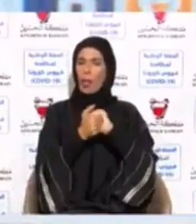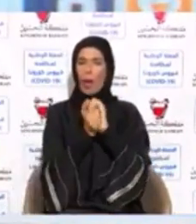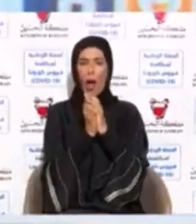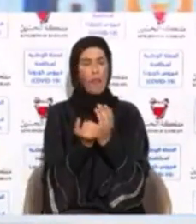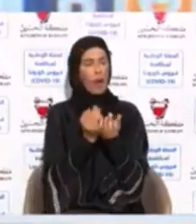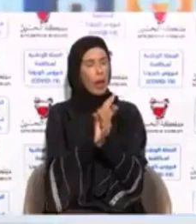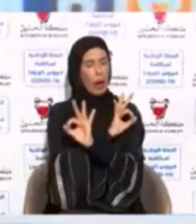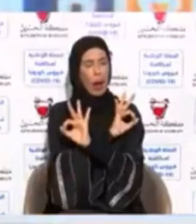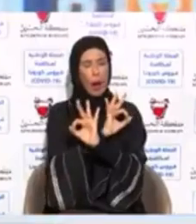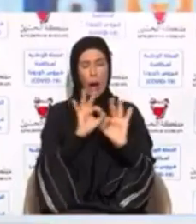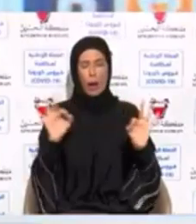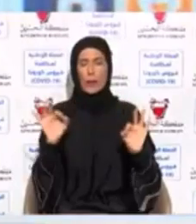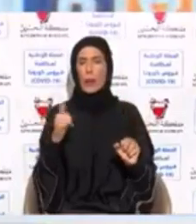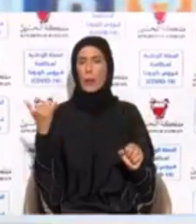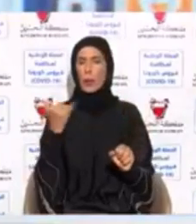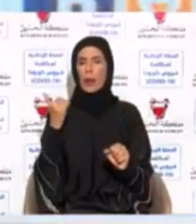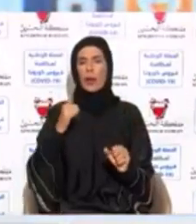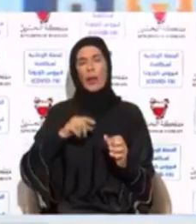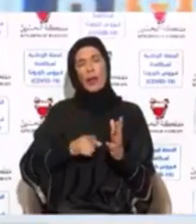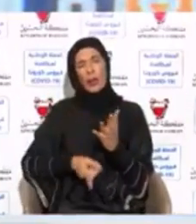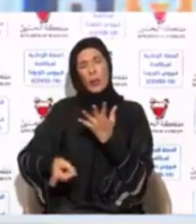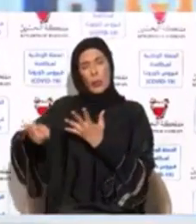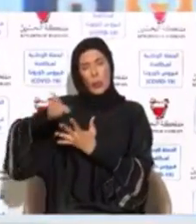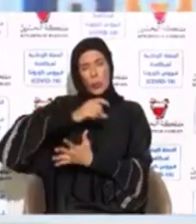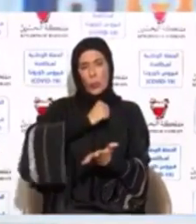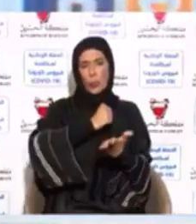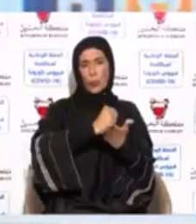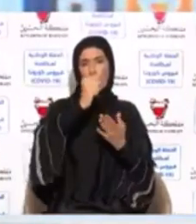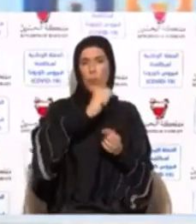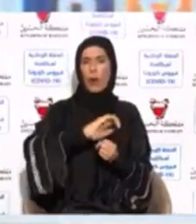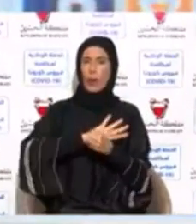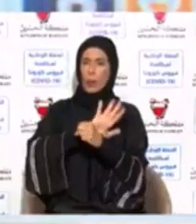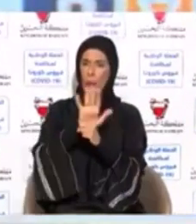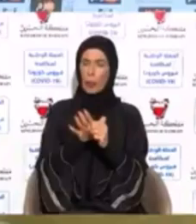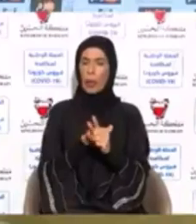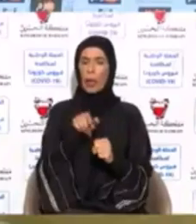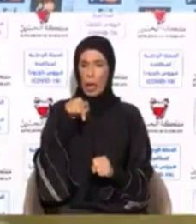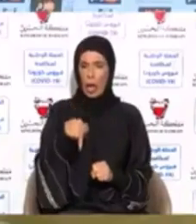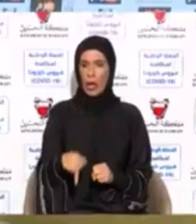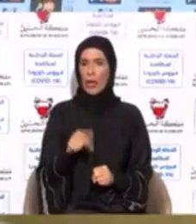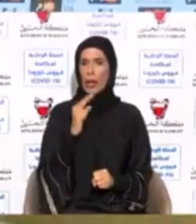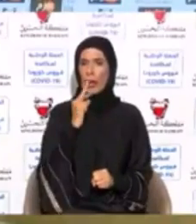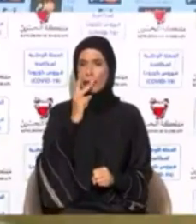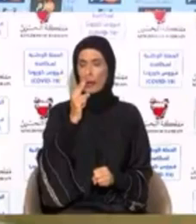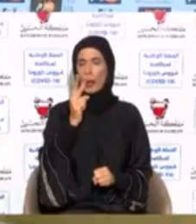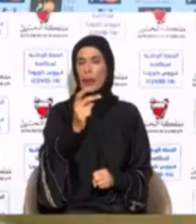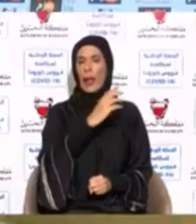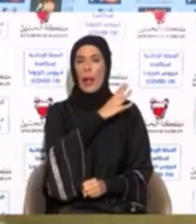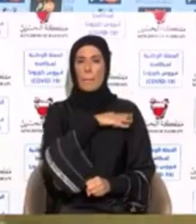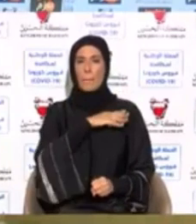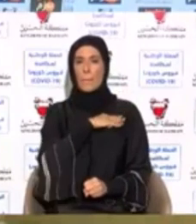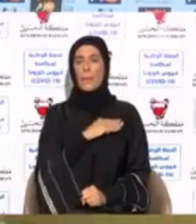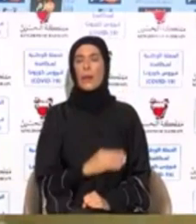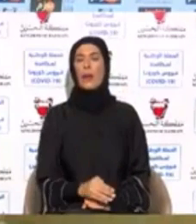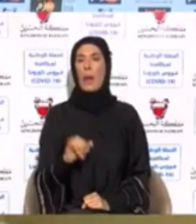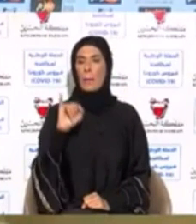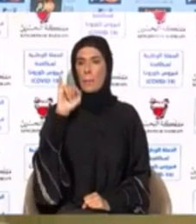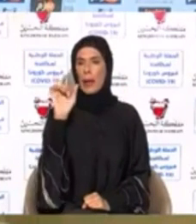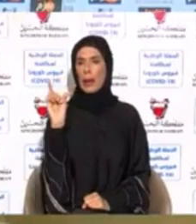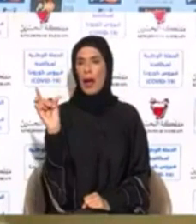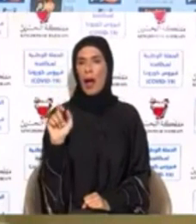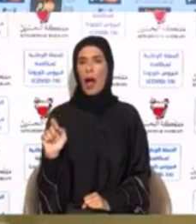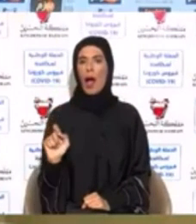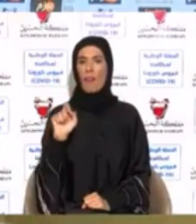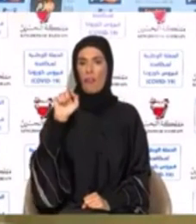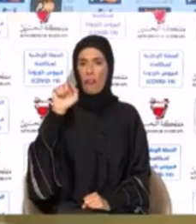الاحترازية لتجاوز تحدي فيروس الكورونا. أما الآن أترك المجال لأخي الفاضل الدكتور